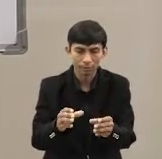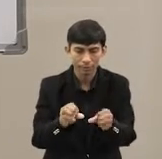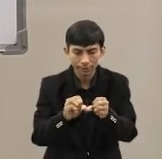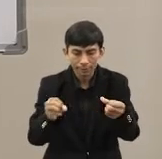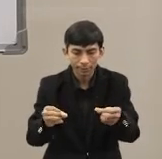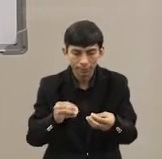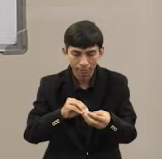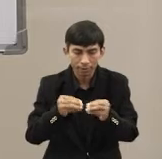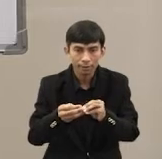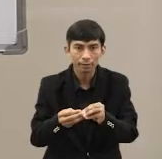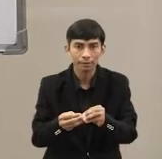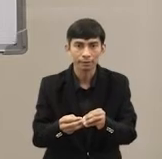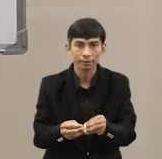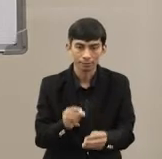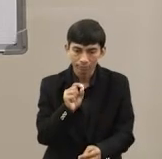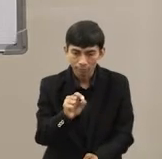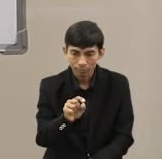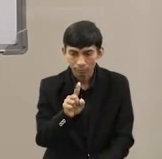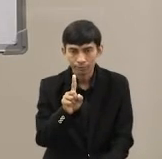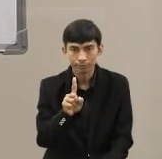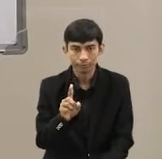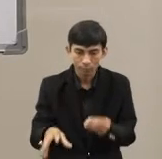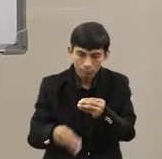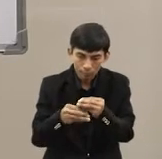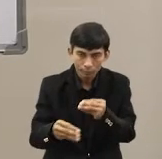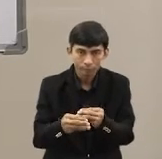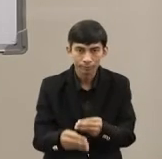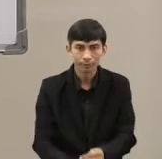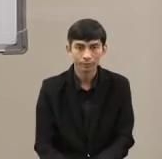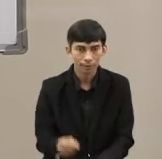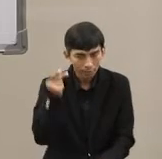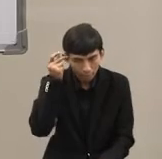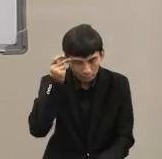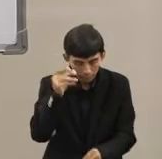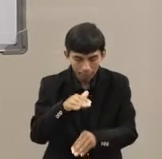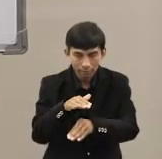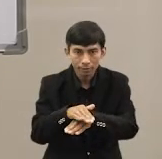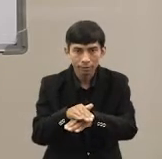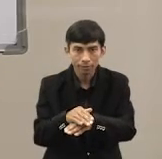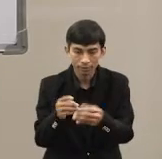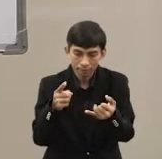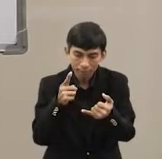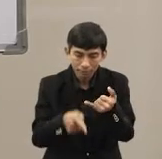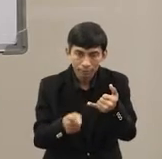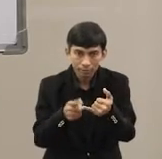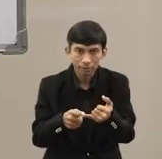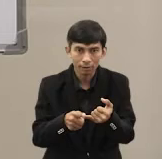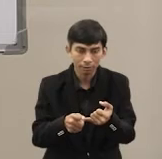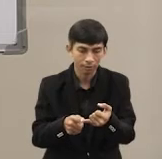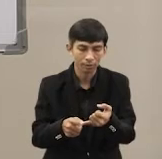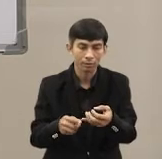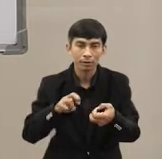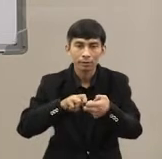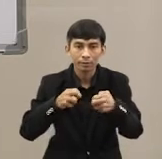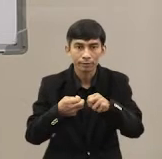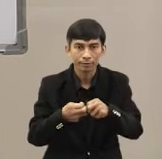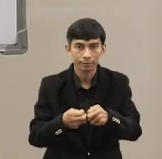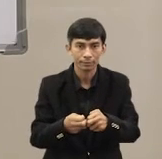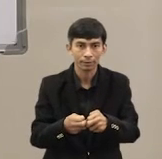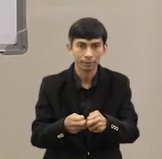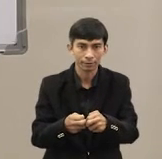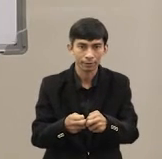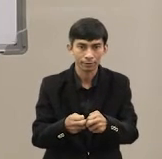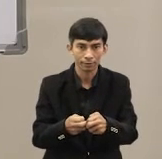dường chậm đợi muối tiết con thở cực từ lửa ấy trong bánh chóp nay chậm nào đi muối thì muối tay miên ấy